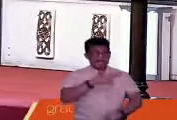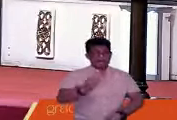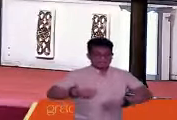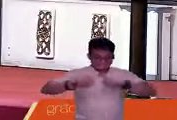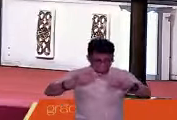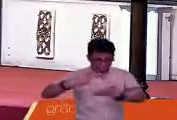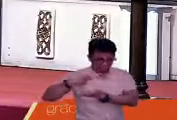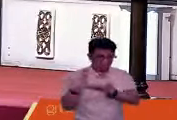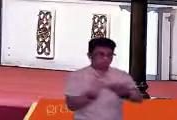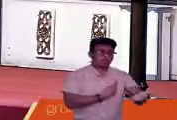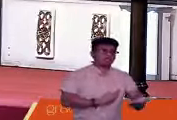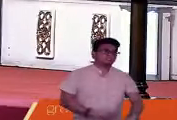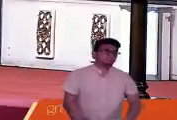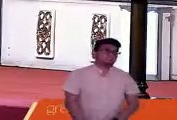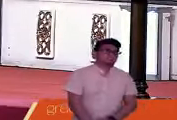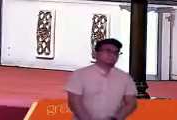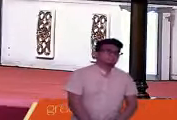mga doubts.